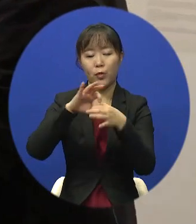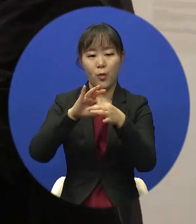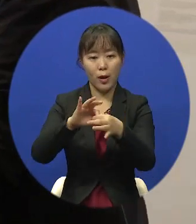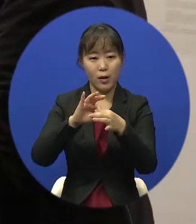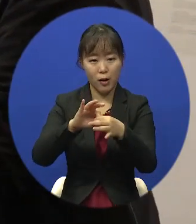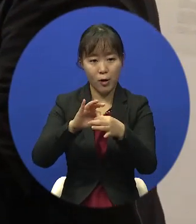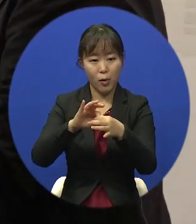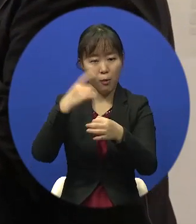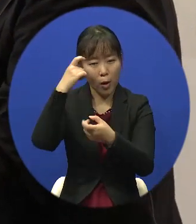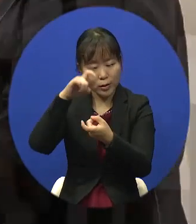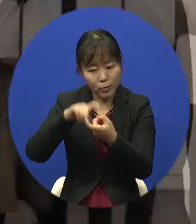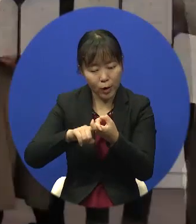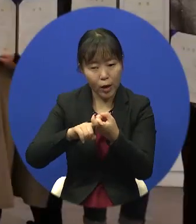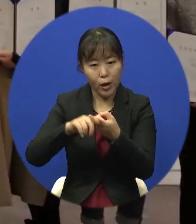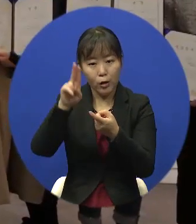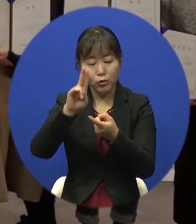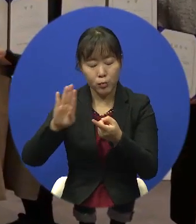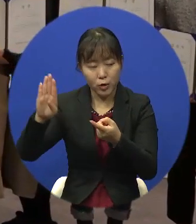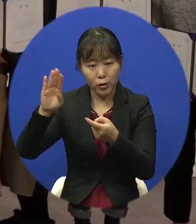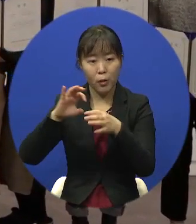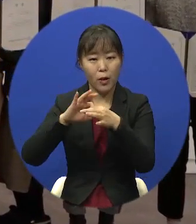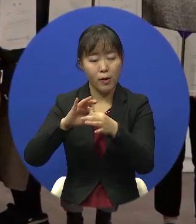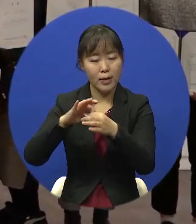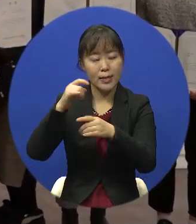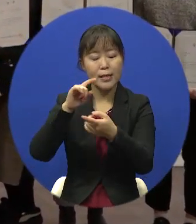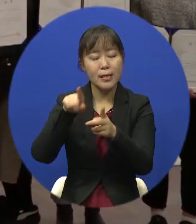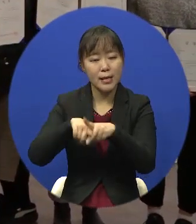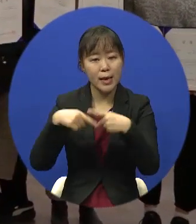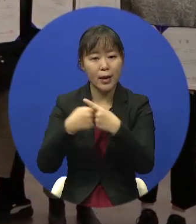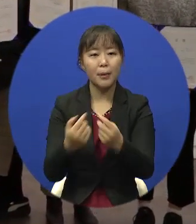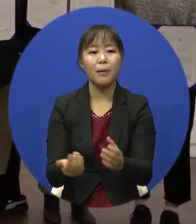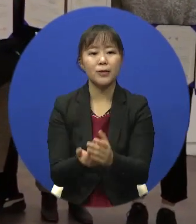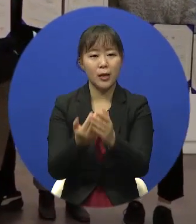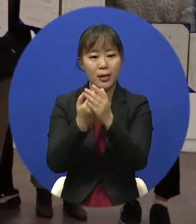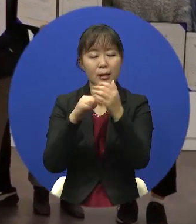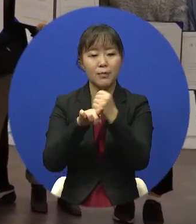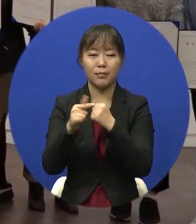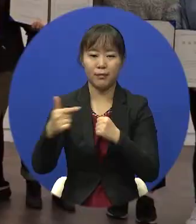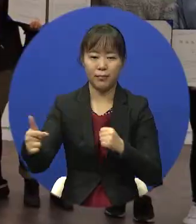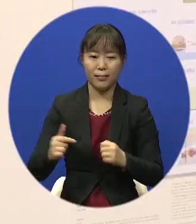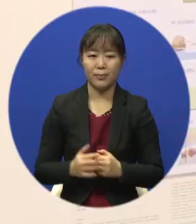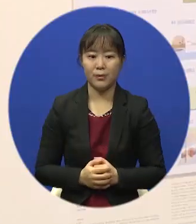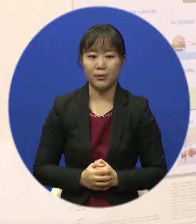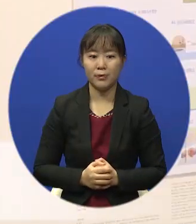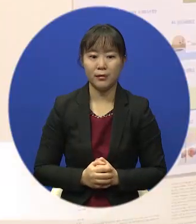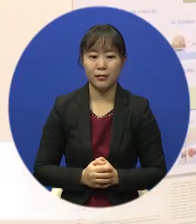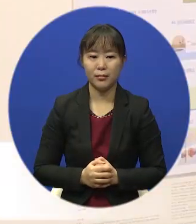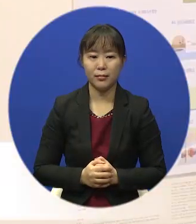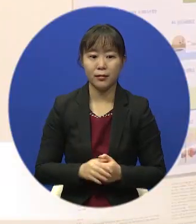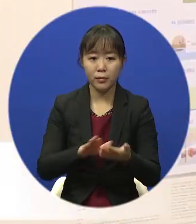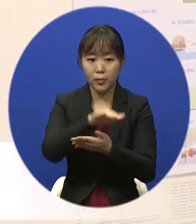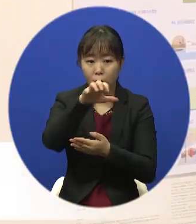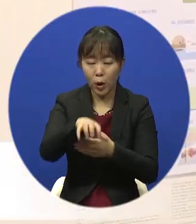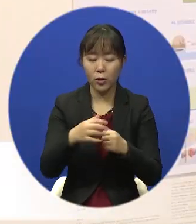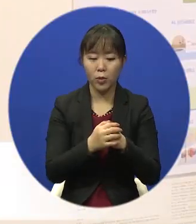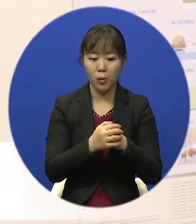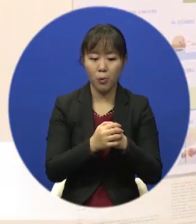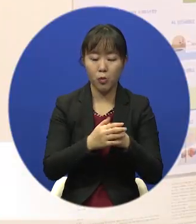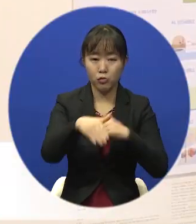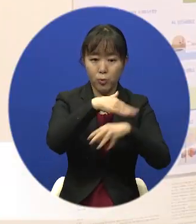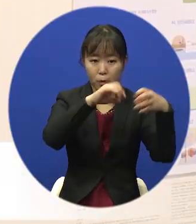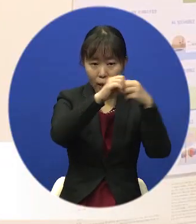관심과 유니버설 디자인에 대한 이해를 높이는 데 큰 의미를 담고 있습니다. 놀이터는